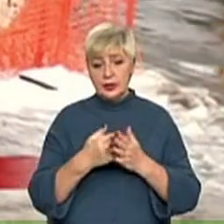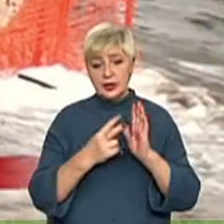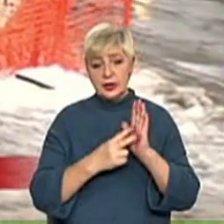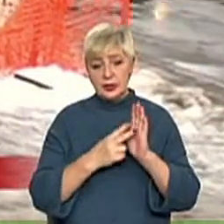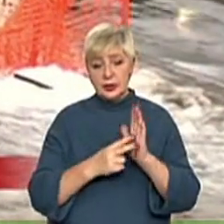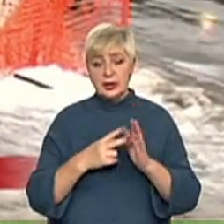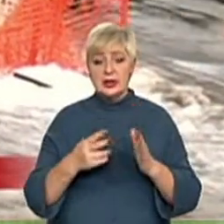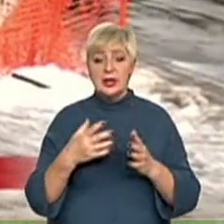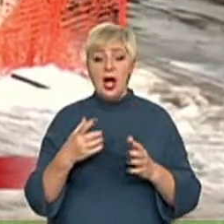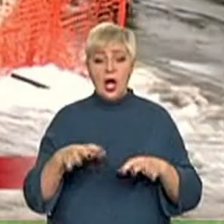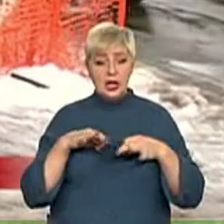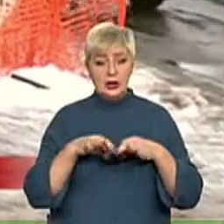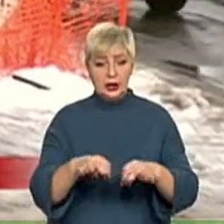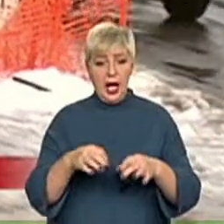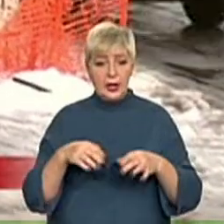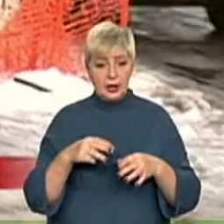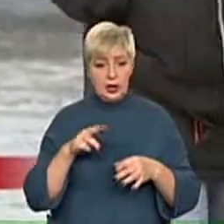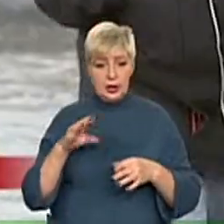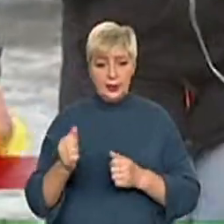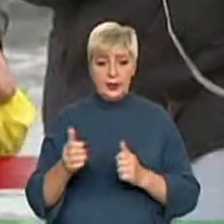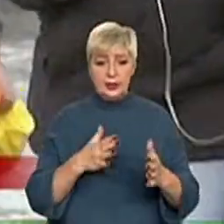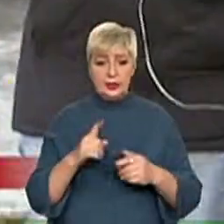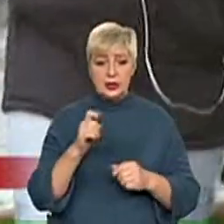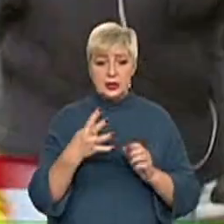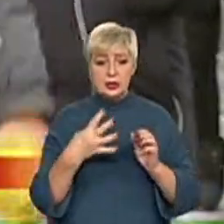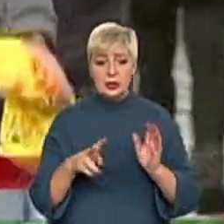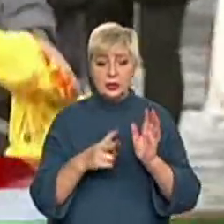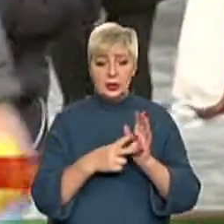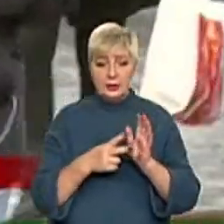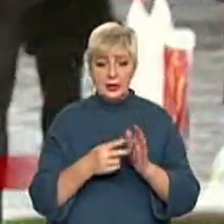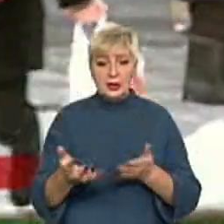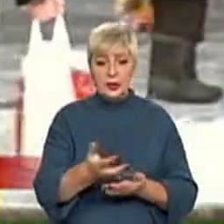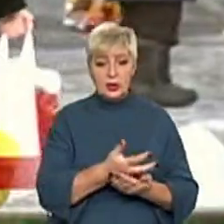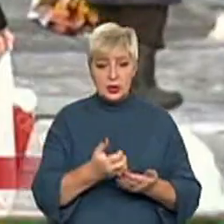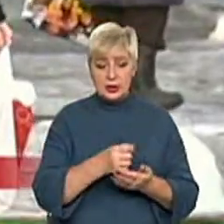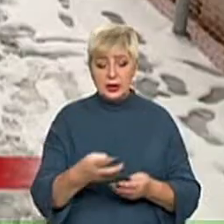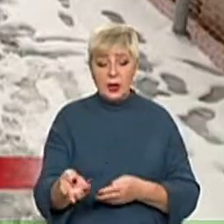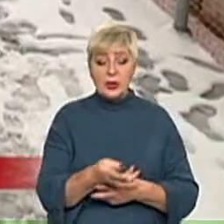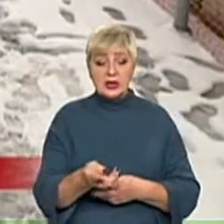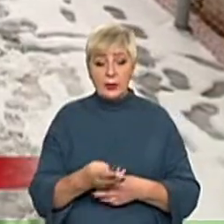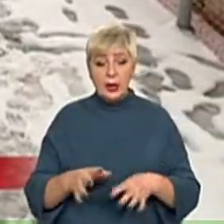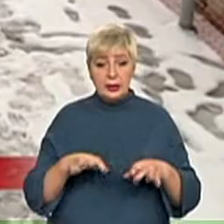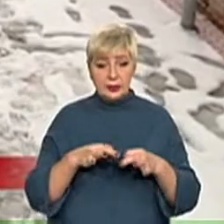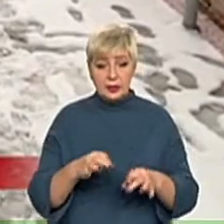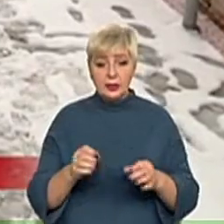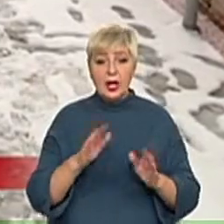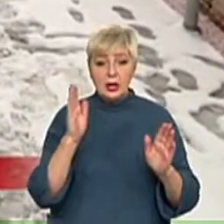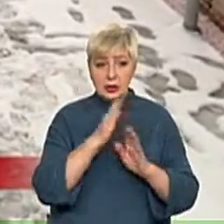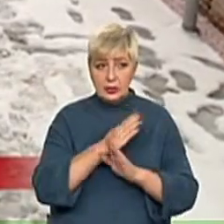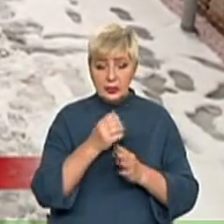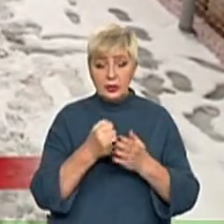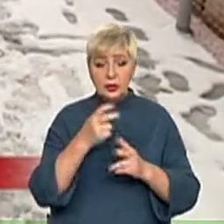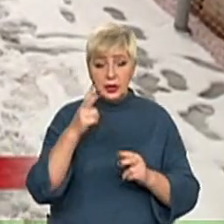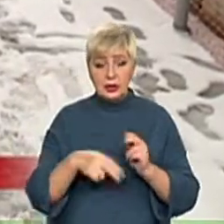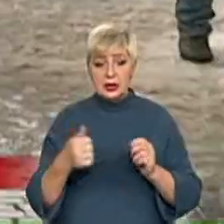До зимової негоди всього підготували 148 снігоочисних та посипальних машин. Проте синоптики до кінця тижня опадів